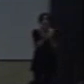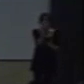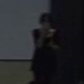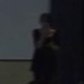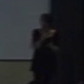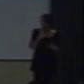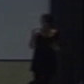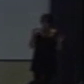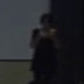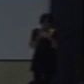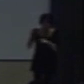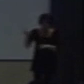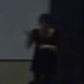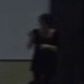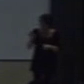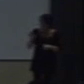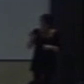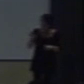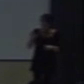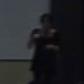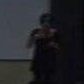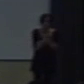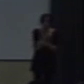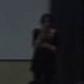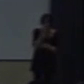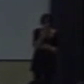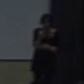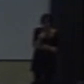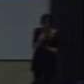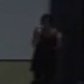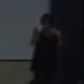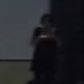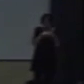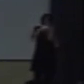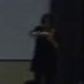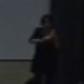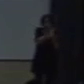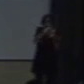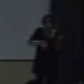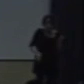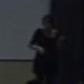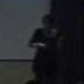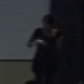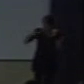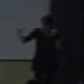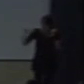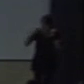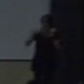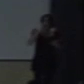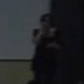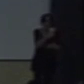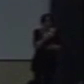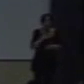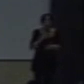Vull dir que tothom veu que hi és aquesta responsabilitat social. Bé, jo abans de començar amb la petita exposició que